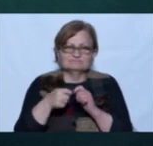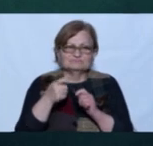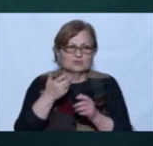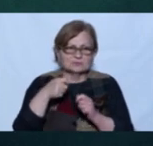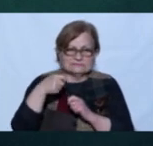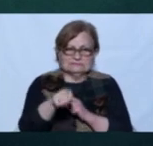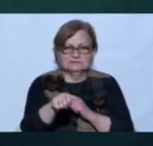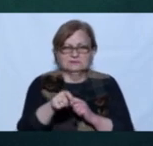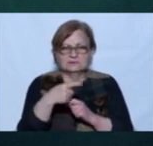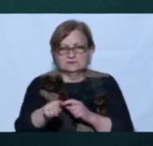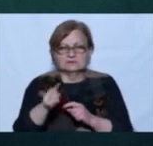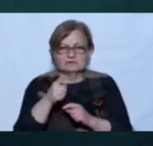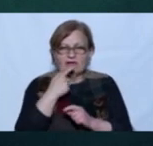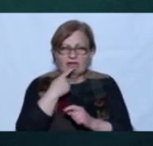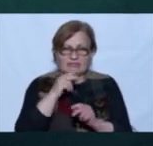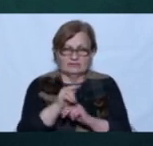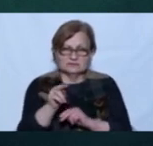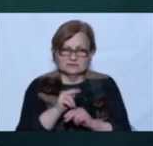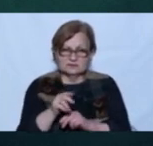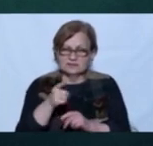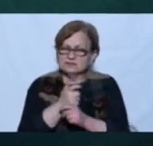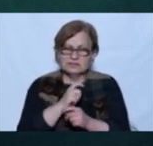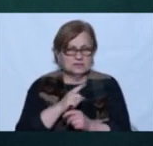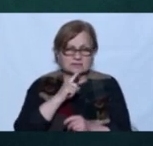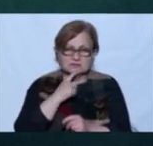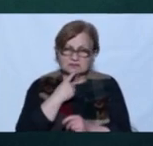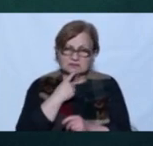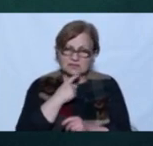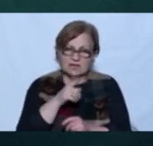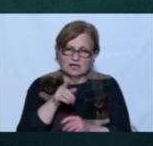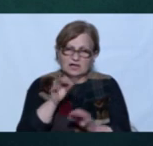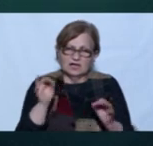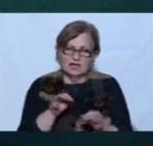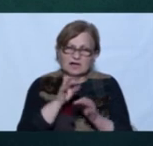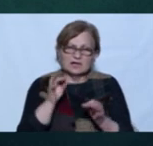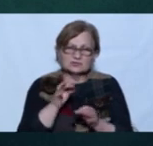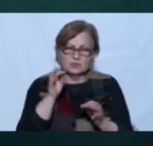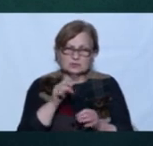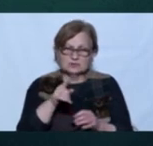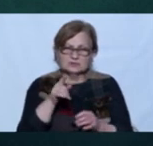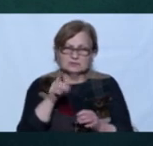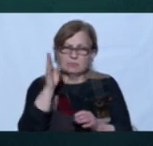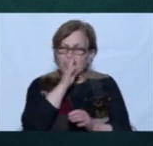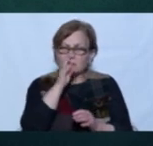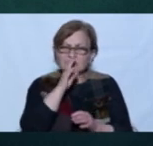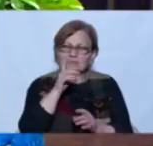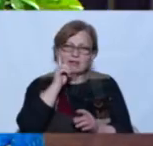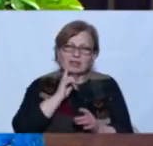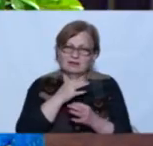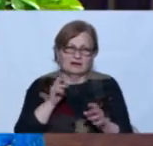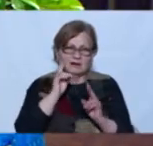იარაღს, რომლის მოხმარების შეთვისება ძლიერ ძნელია და რომელიც არასდროს არ გაუწევს ბუნებითი იარაღის